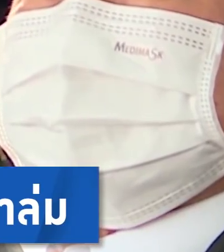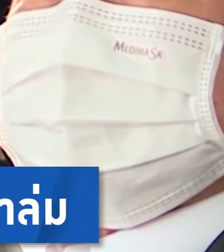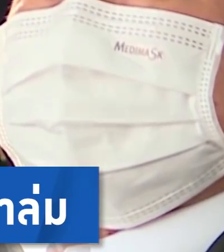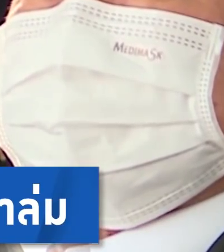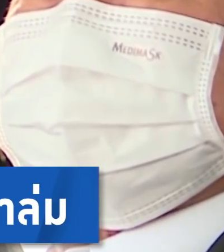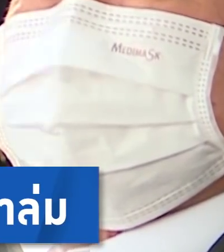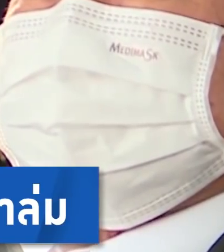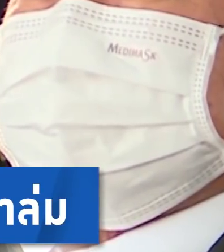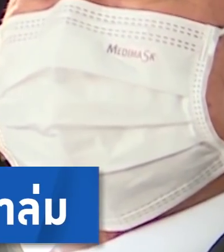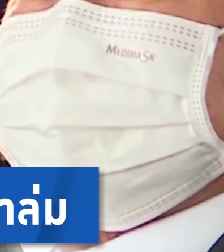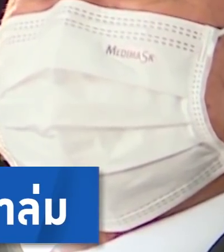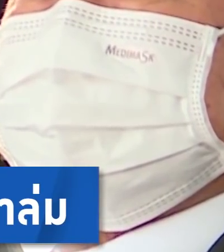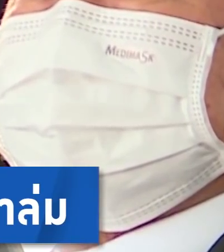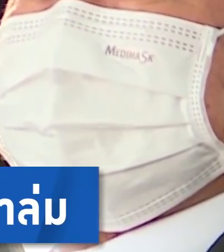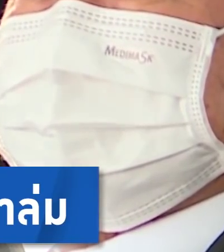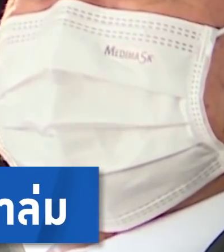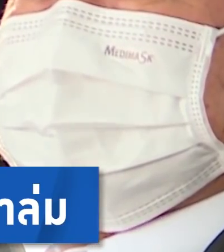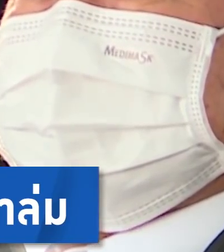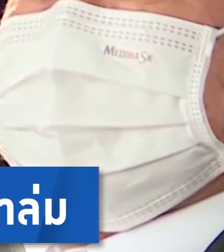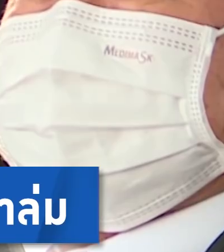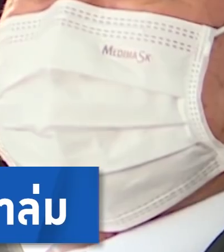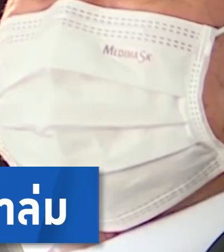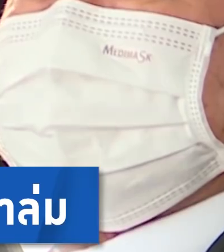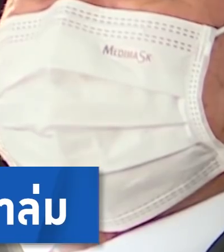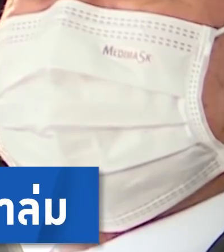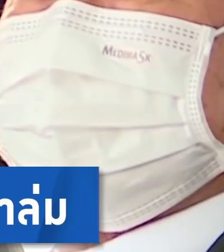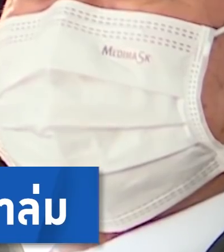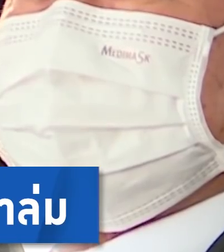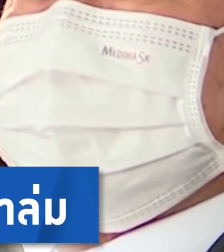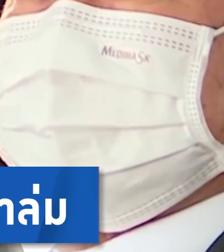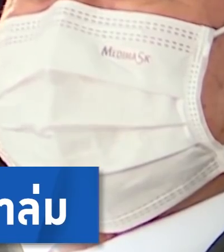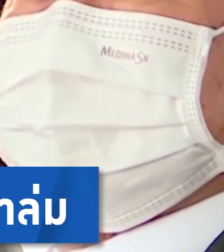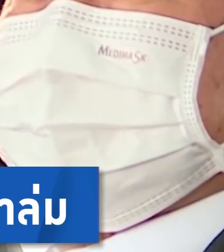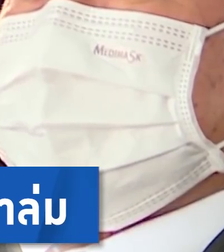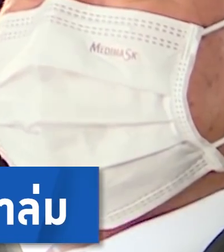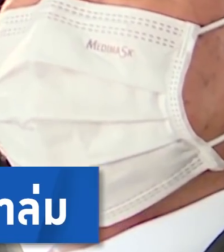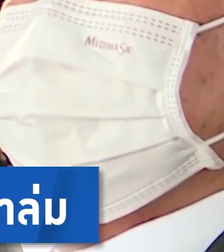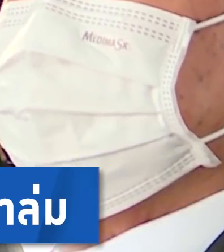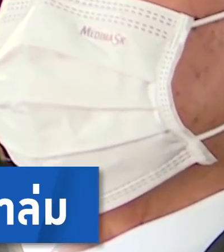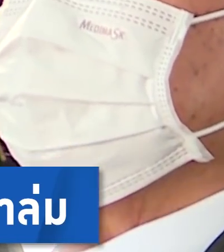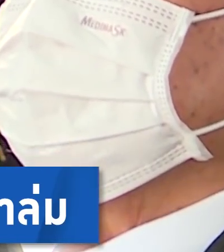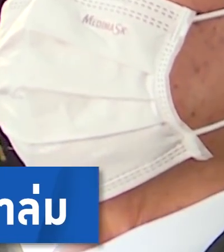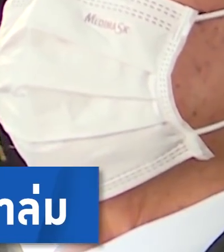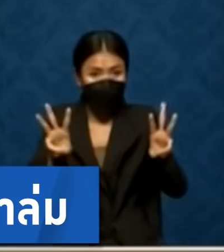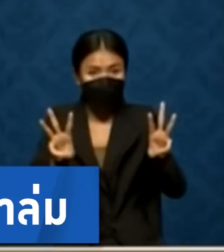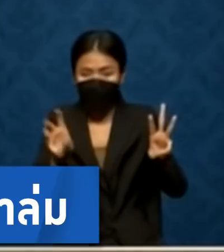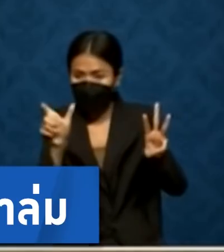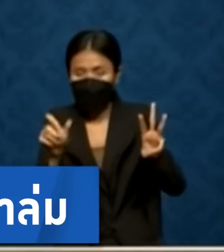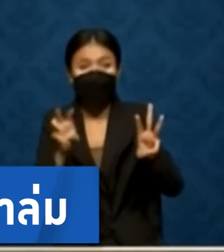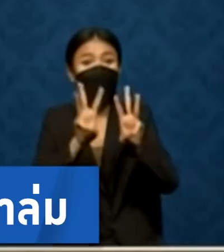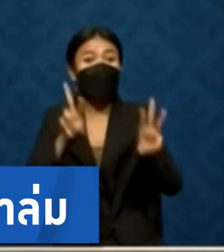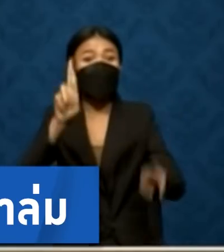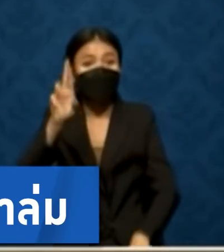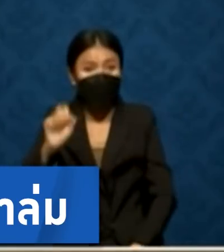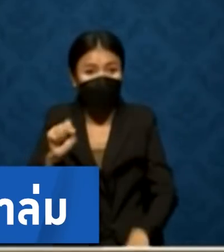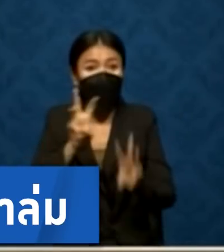เกิดขึ้นที่สภาวันนี้นะครับสภาเกิดเหตุล้มอีกแล้ววันนี้ที่จริงๆการประชุมกฎหมายที่เกิดขึ้นในสภาวันนี้ไม่ได้เป็นกฎหมายที่มีความสำคัญ